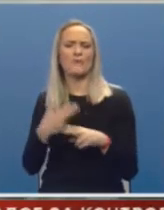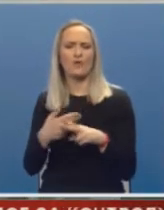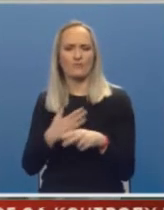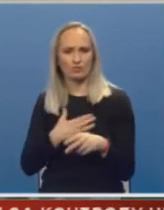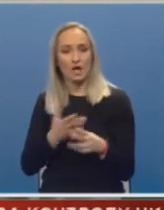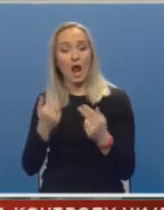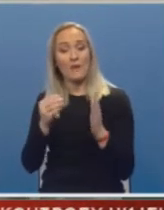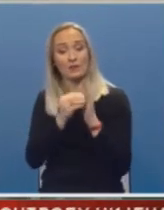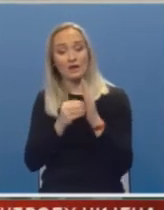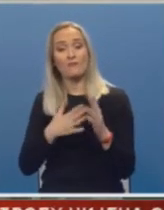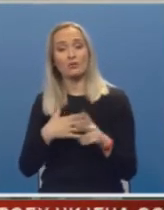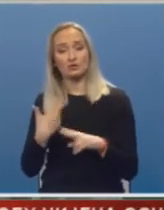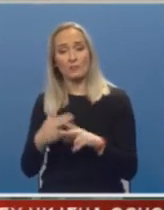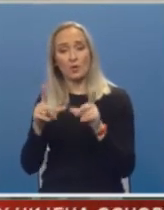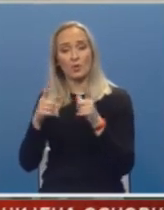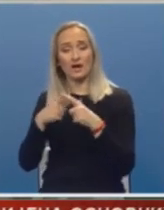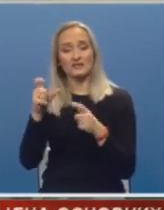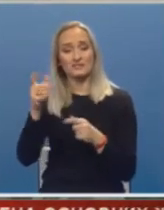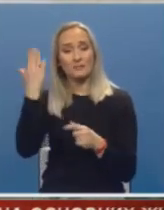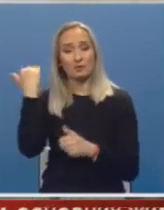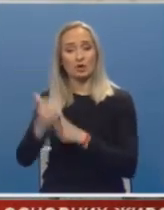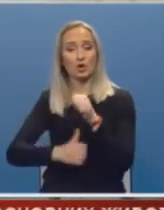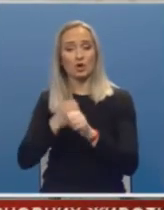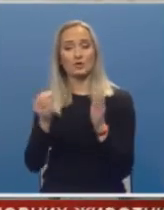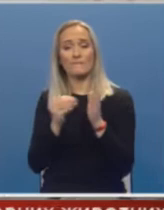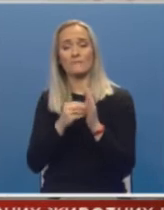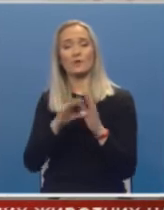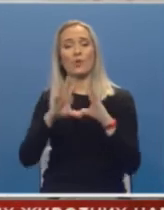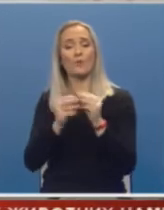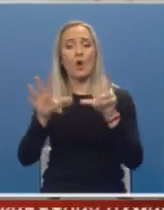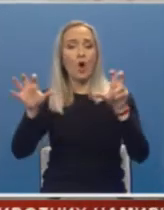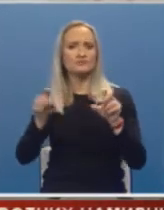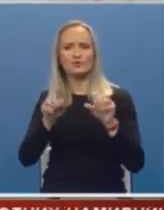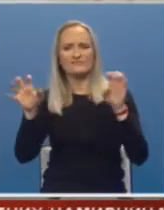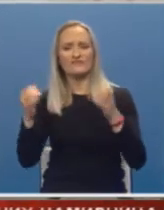podacima Klinike za plućne bolesti UKC-a prošle godine je registrovano između 800 i